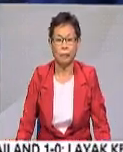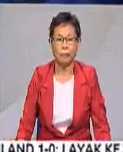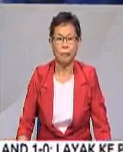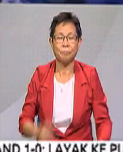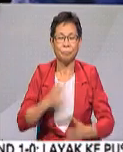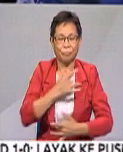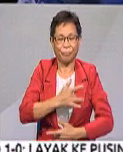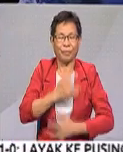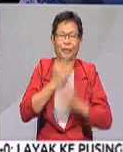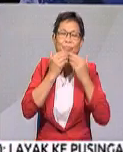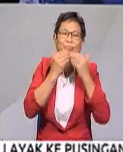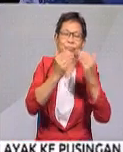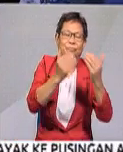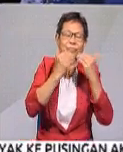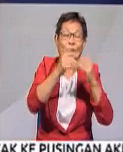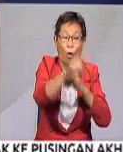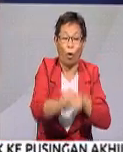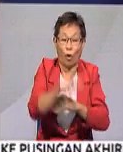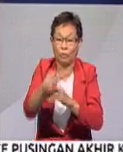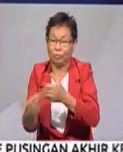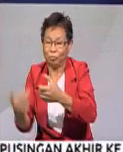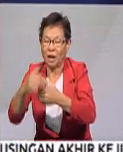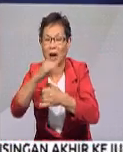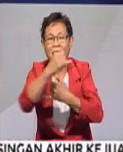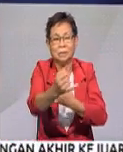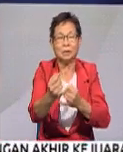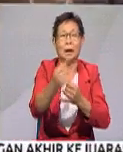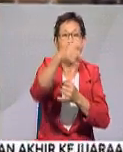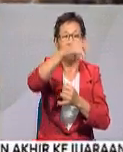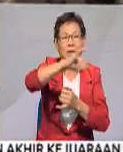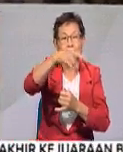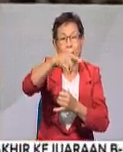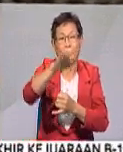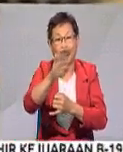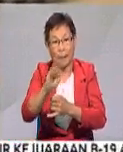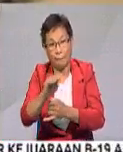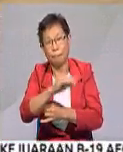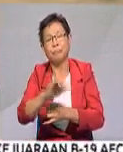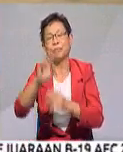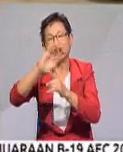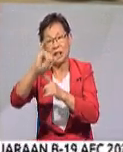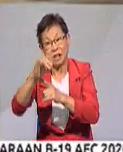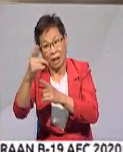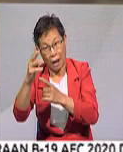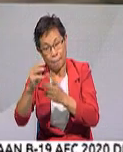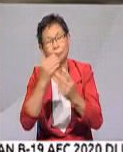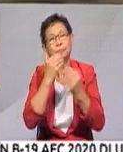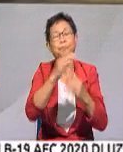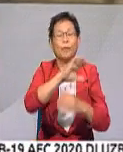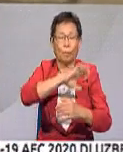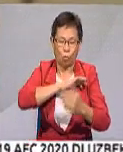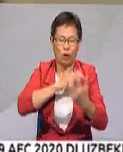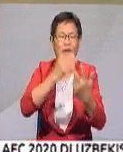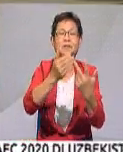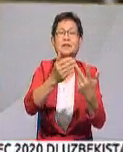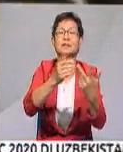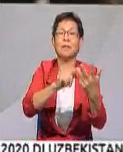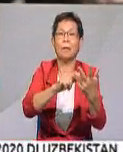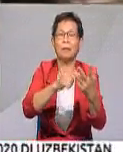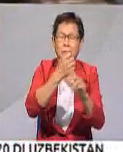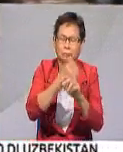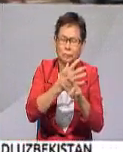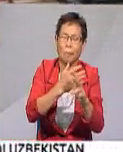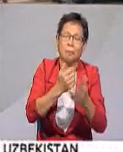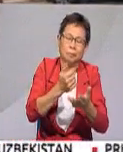Penghargaan turut diberi kepada pihak yang terlibat termasuk Jabatan Bomba dan Penyelamat, Jabatan Kebajikan Masyarakat, Polis Diraja Malaysia yang bertungkus